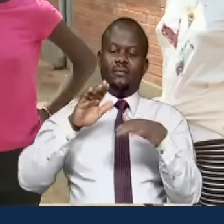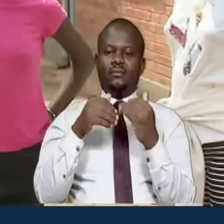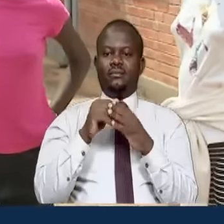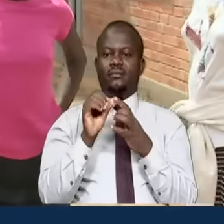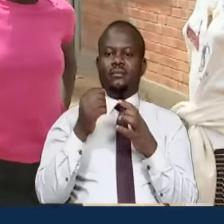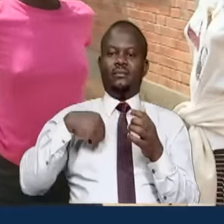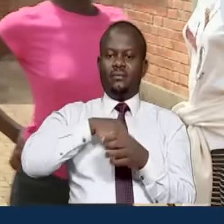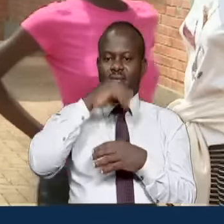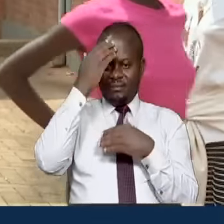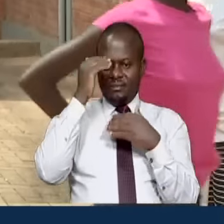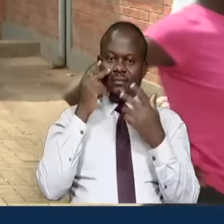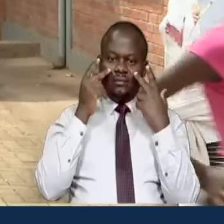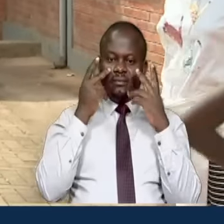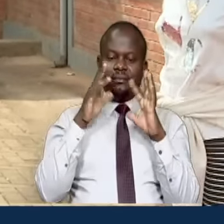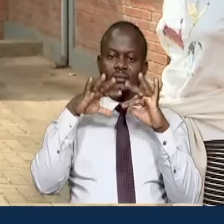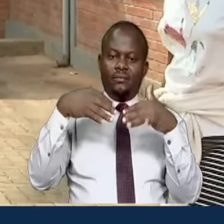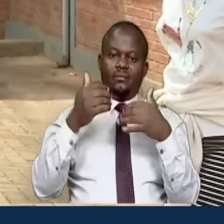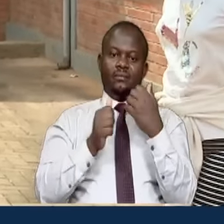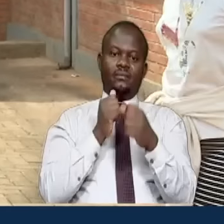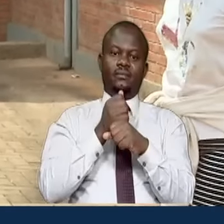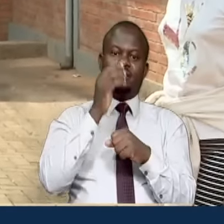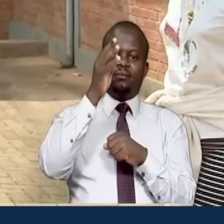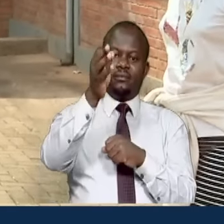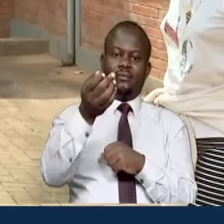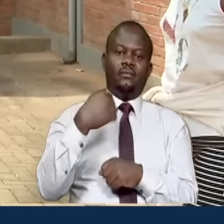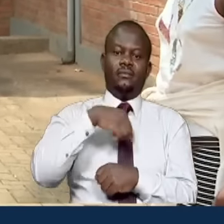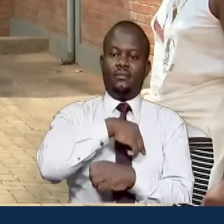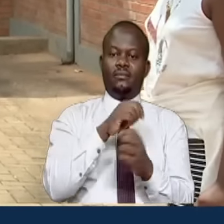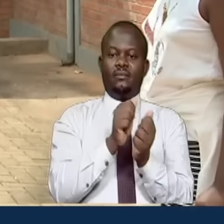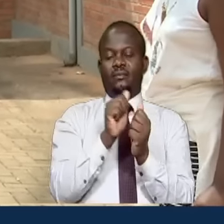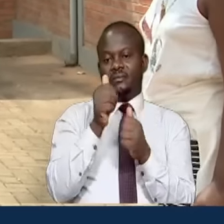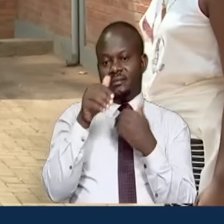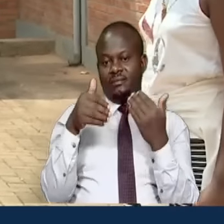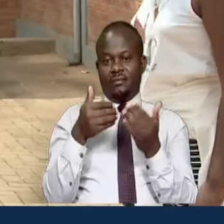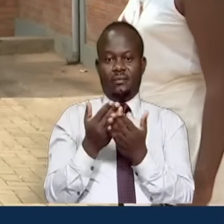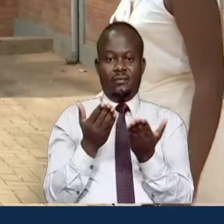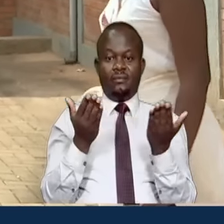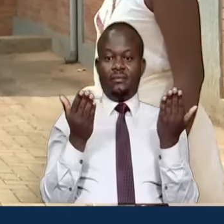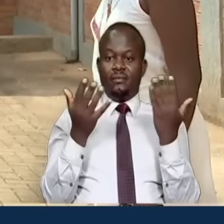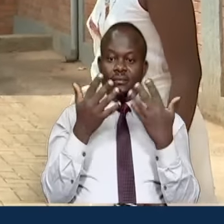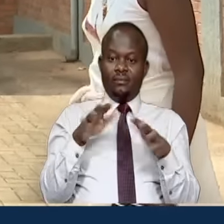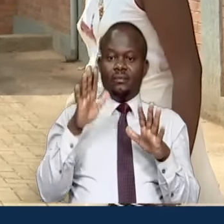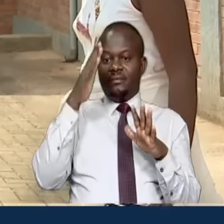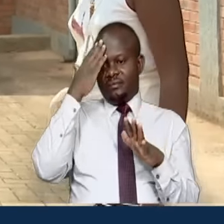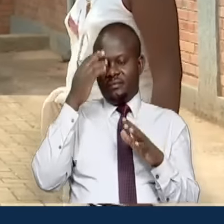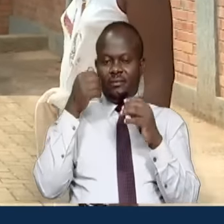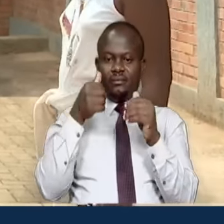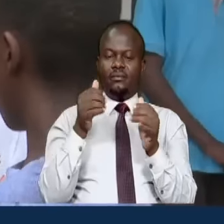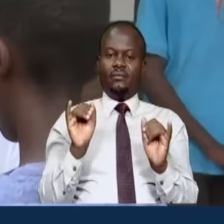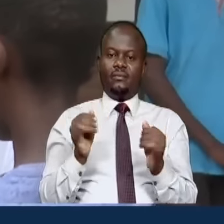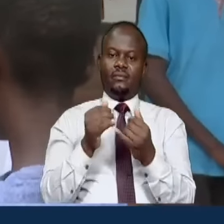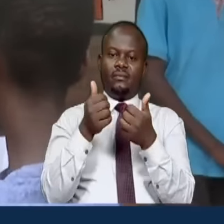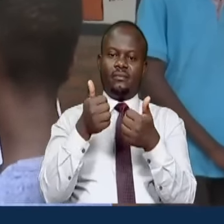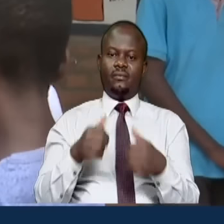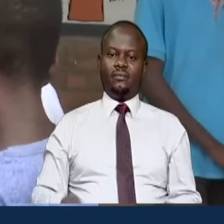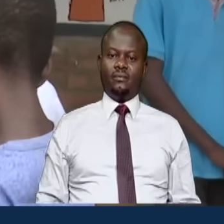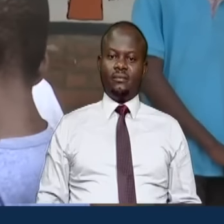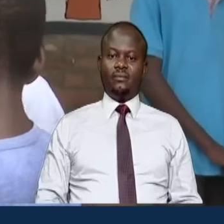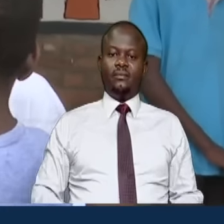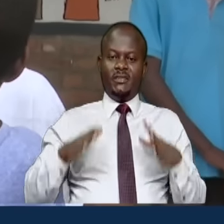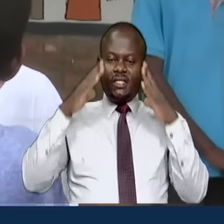kugira ngo nzabone uko nyibyina mu myaka iri imbere. Njye n'abandi bana tubyina nano tumaze kubimenya tugerageza. Binduhura